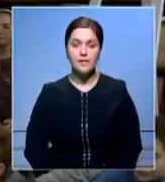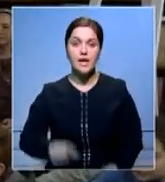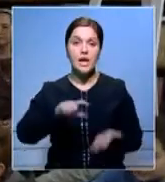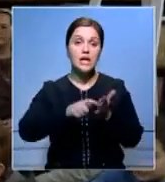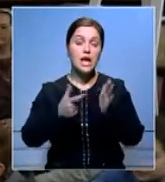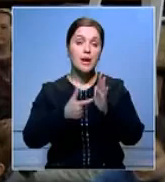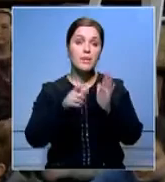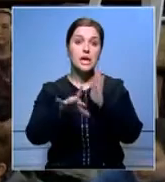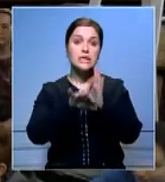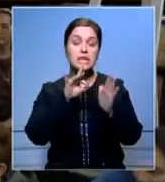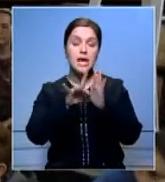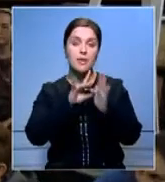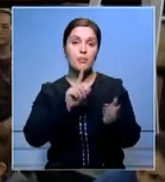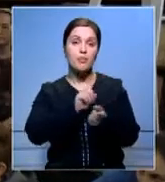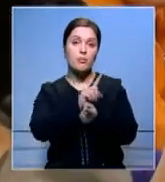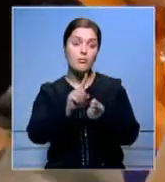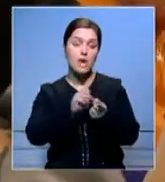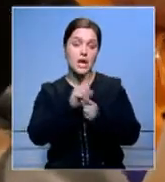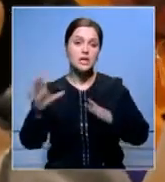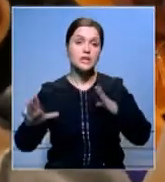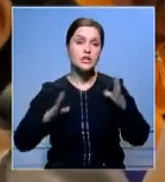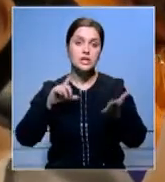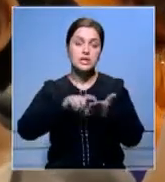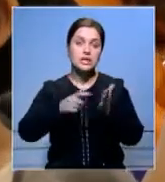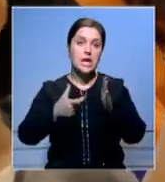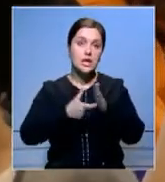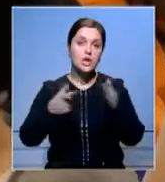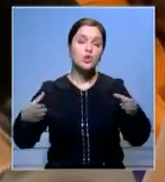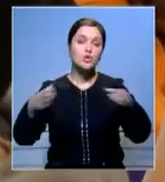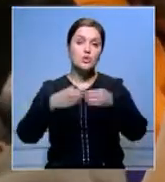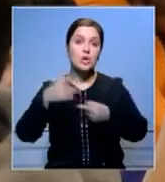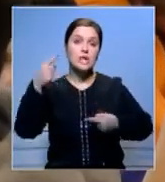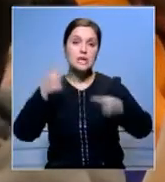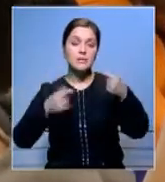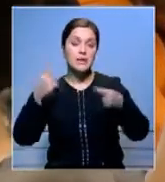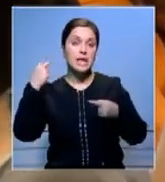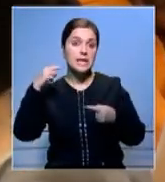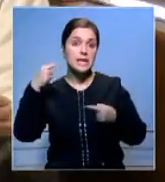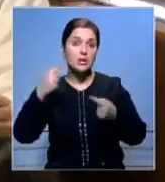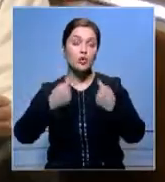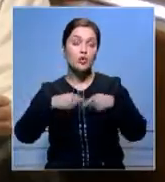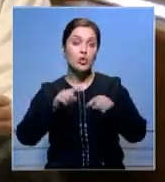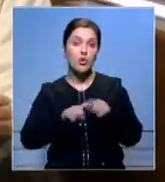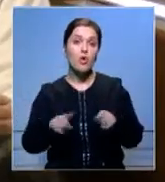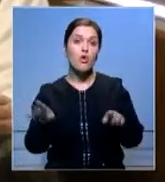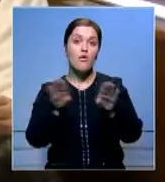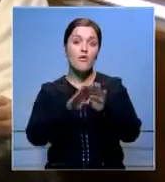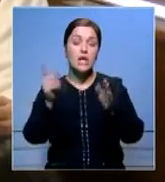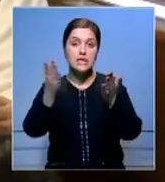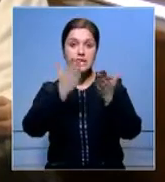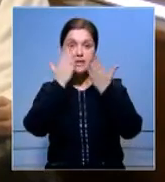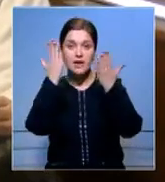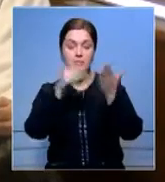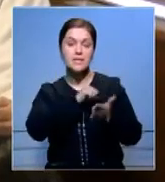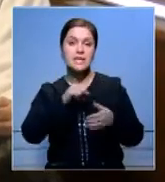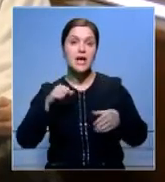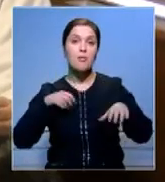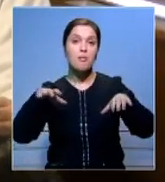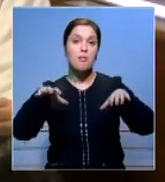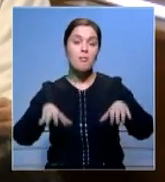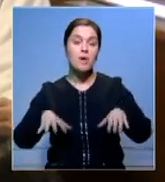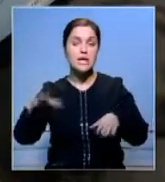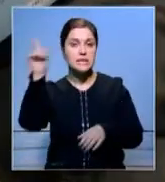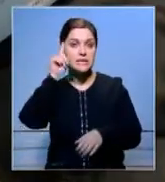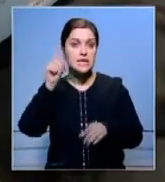Кабинеты депутатов превратились в тренажерные залы, студии для дебатов и литературные кружки. Вот сказки детям читает сам председатель